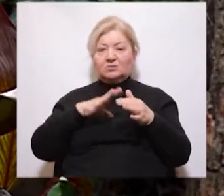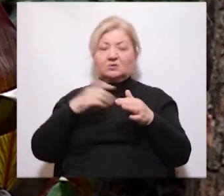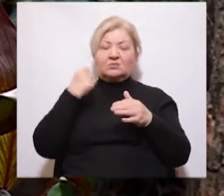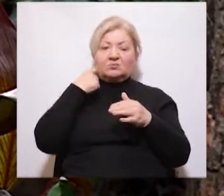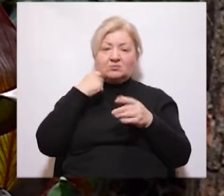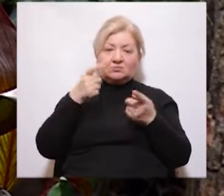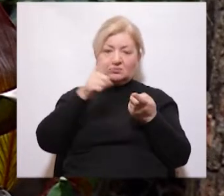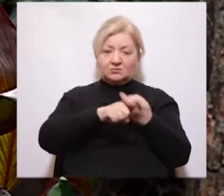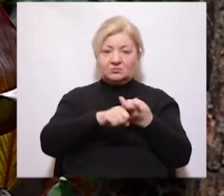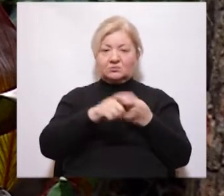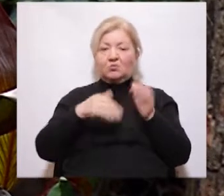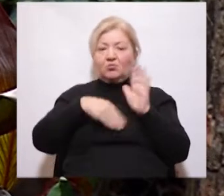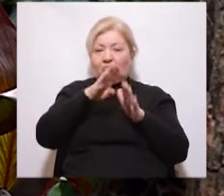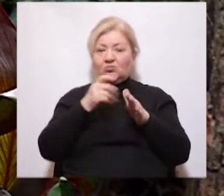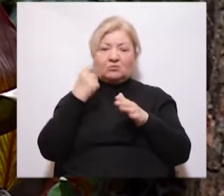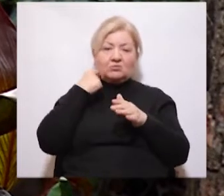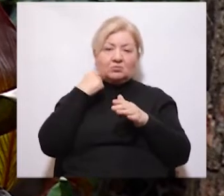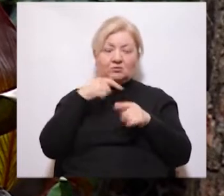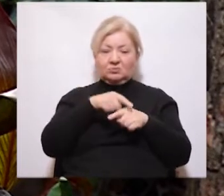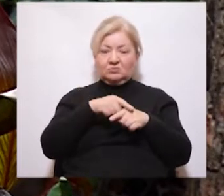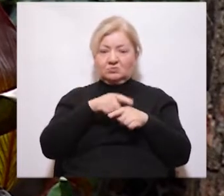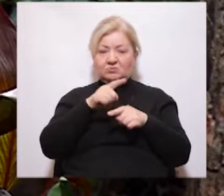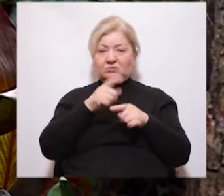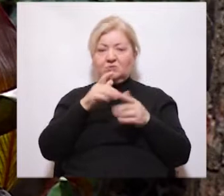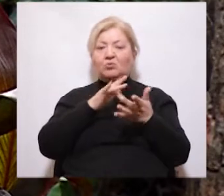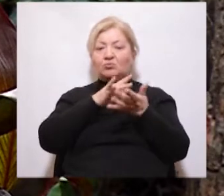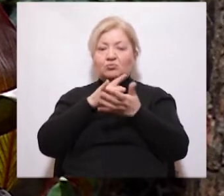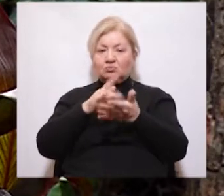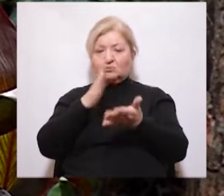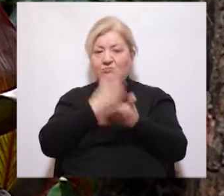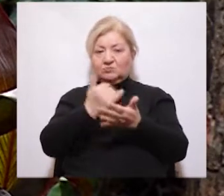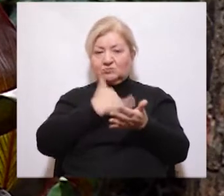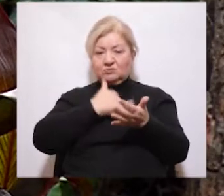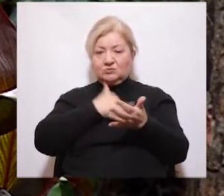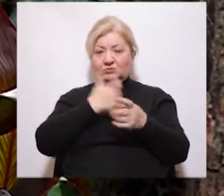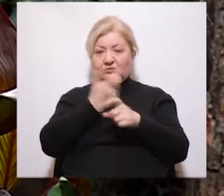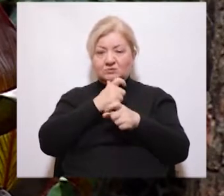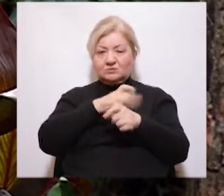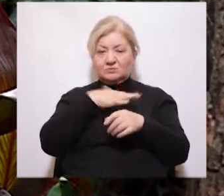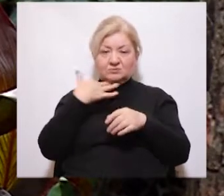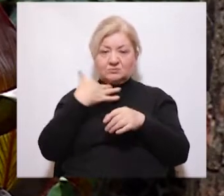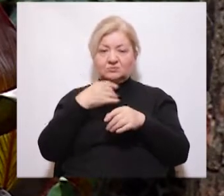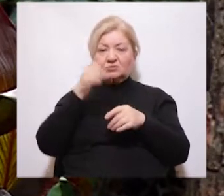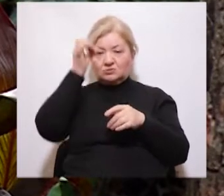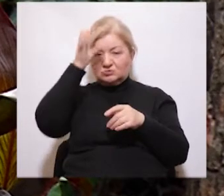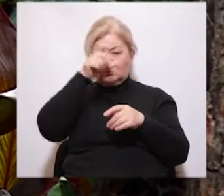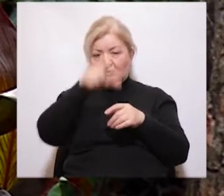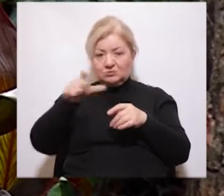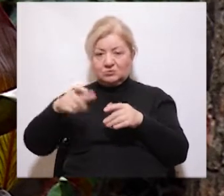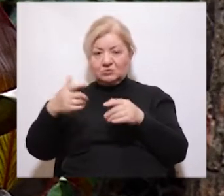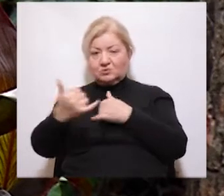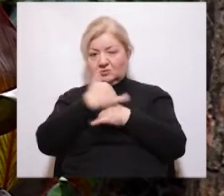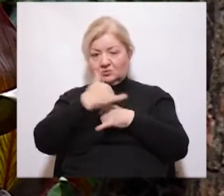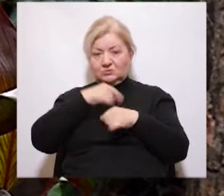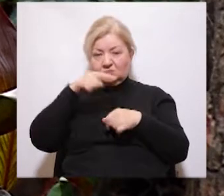ღვინის მიმართ, განსაკუთრებით ხარისხიანი ღვინის მიმართ. ჩვენ ძალიან ბევრი ღვინის ტურისტი გვსტუმრობს, ძალიან ბევრი სომელიე ჩამოდის